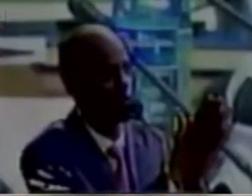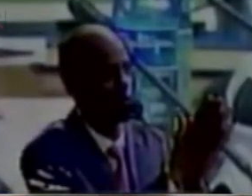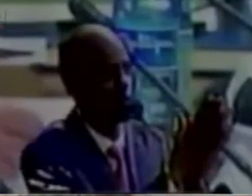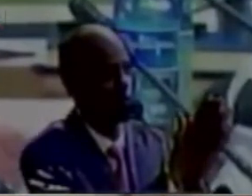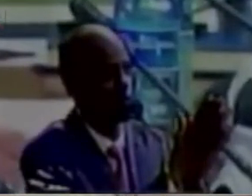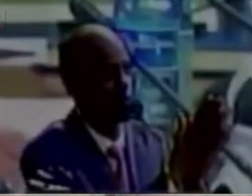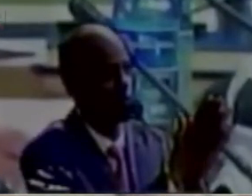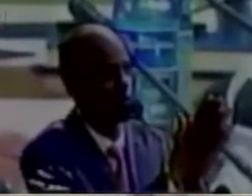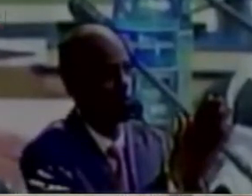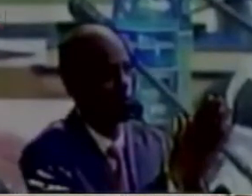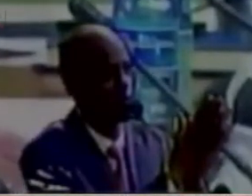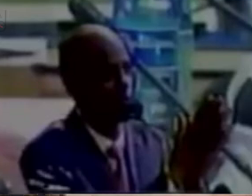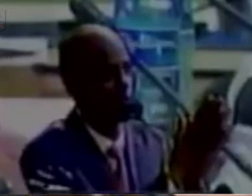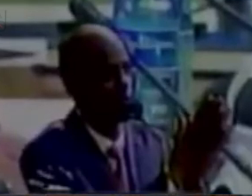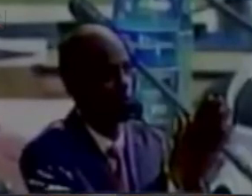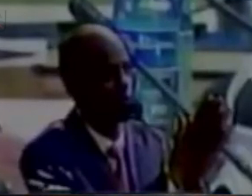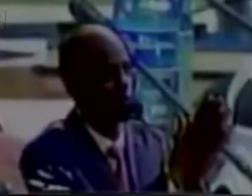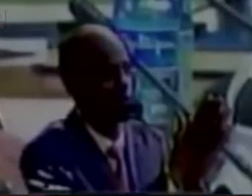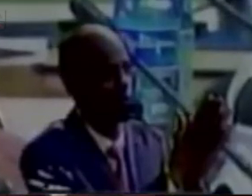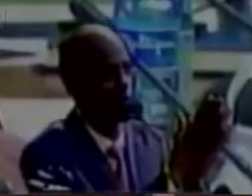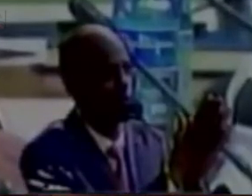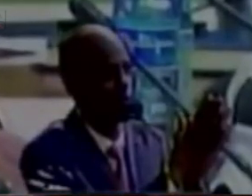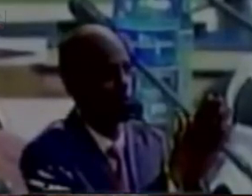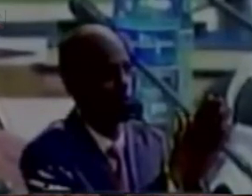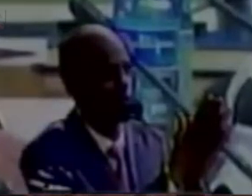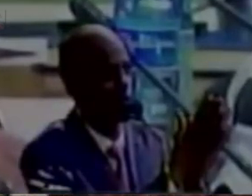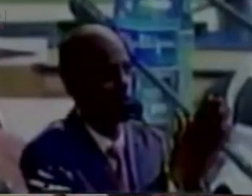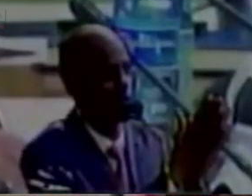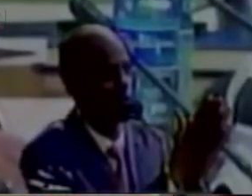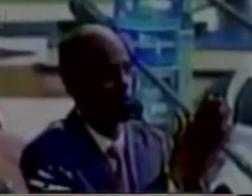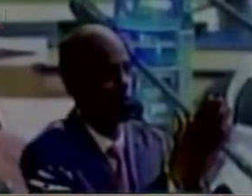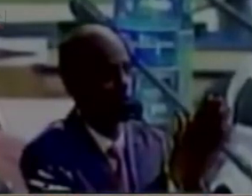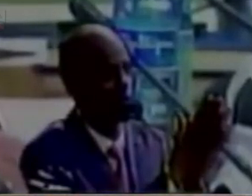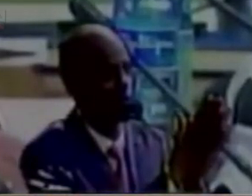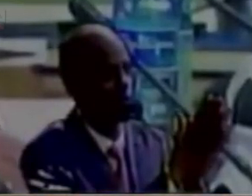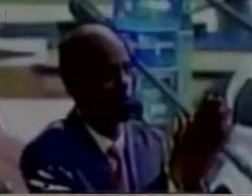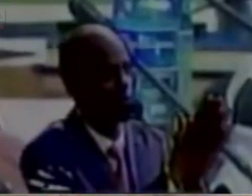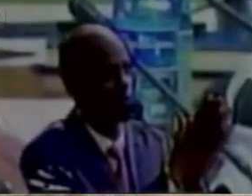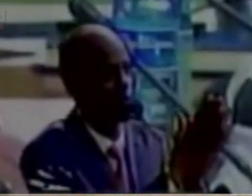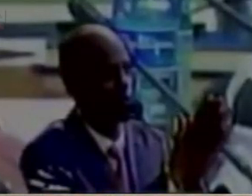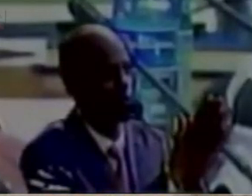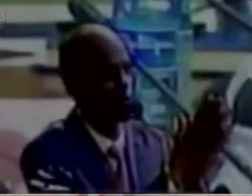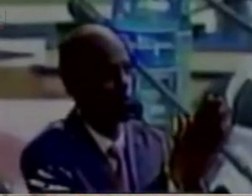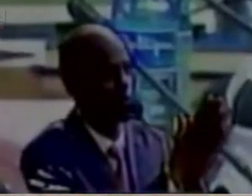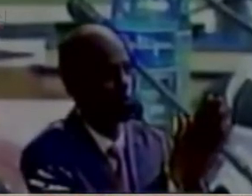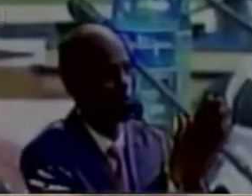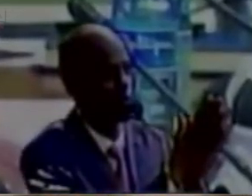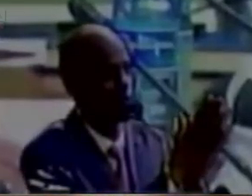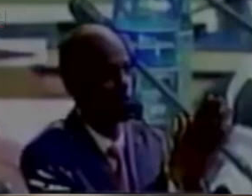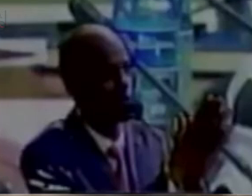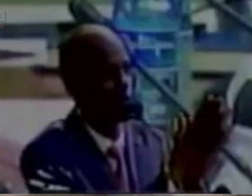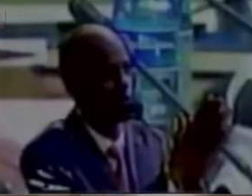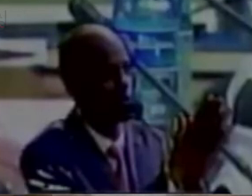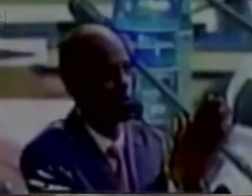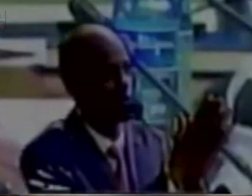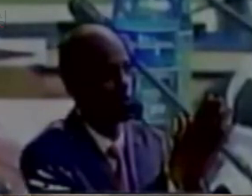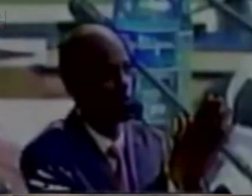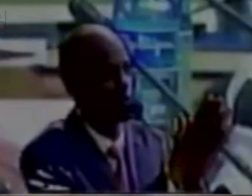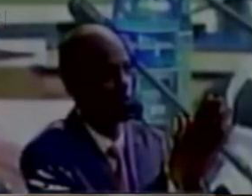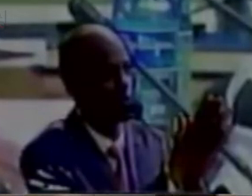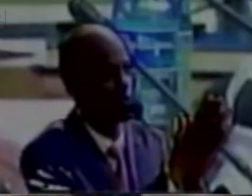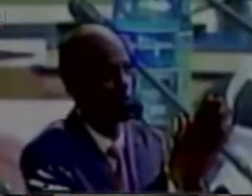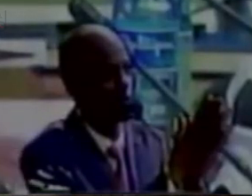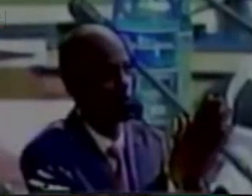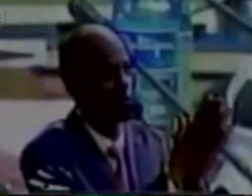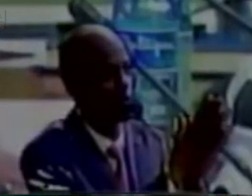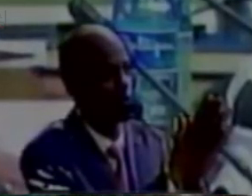DALA, PDNA, mais dans ce type de désastre, les pertes économiques sont en général